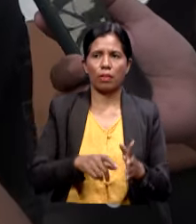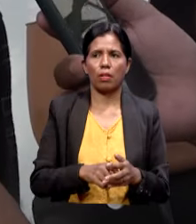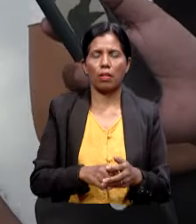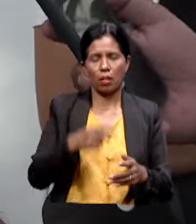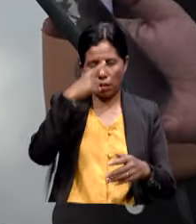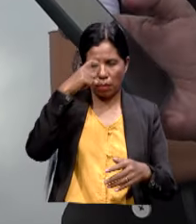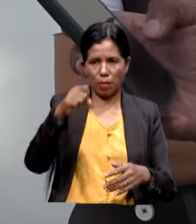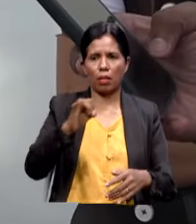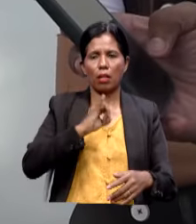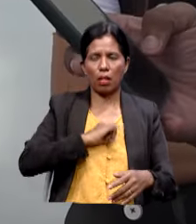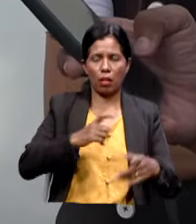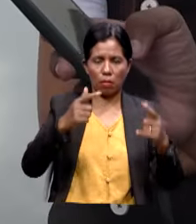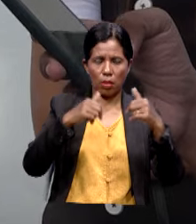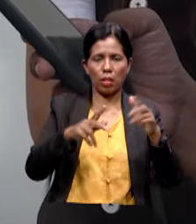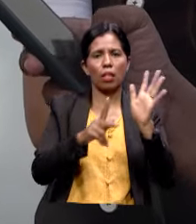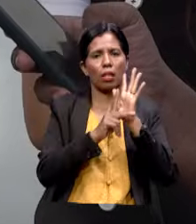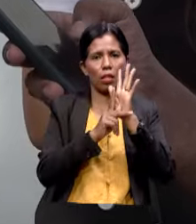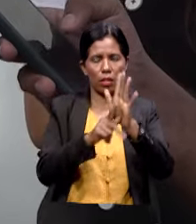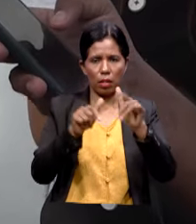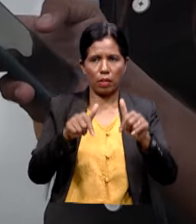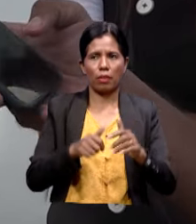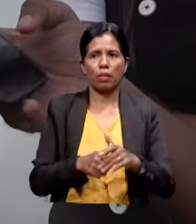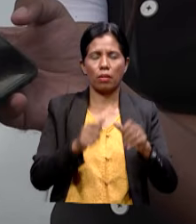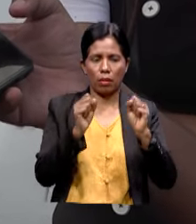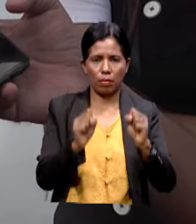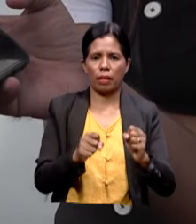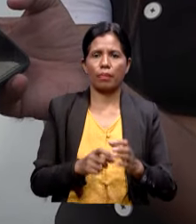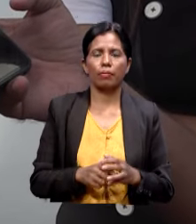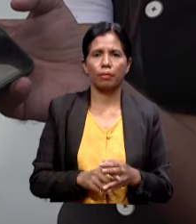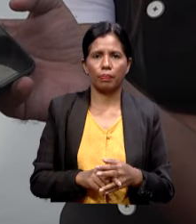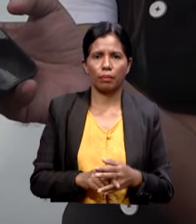mai kese hene. Hori bele